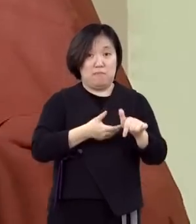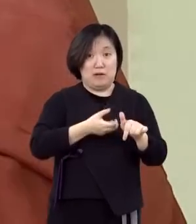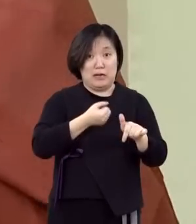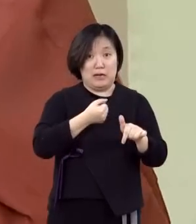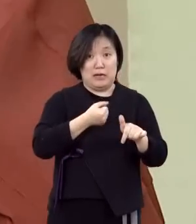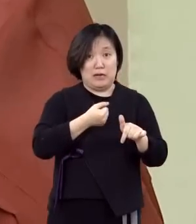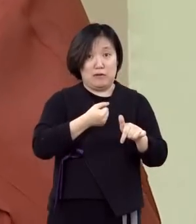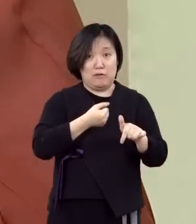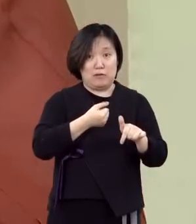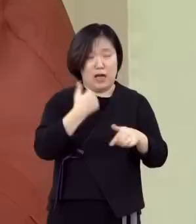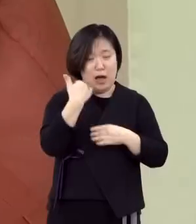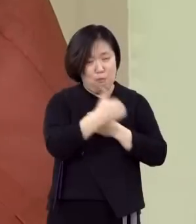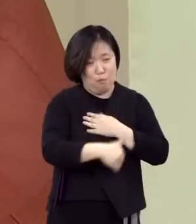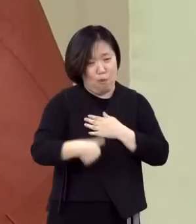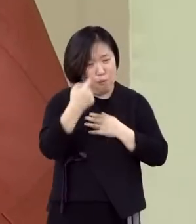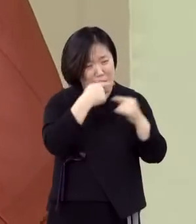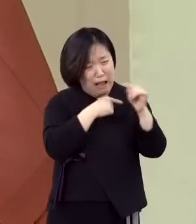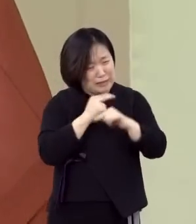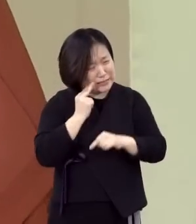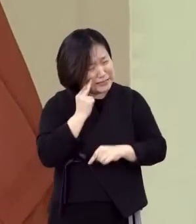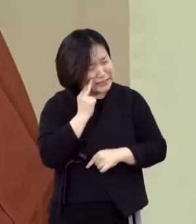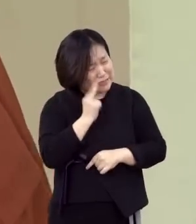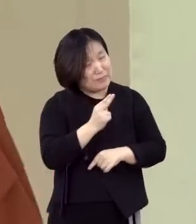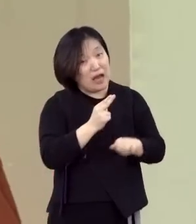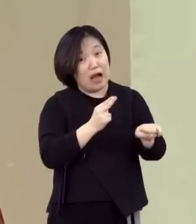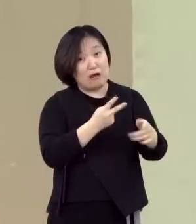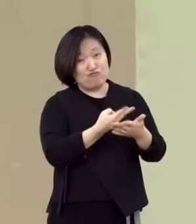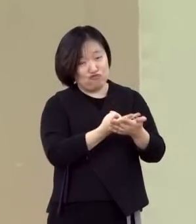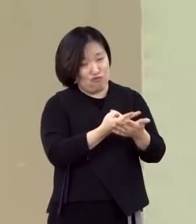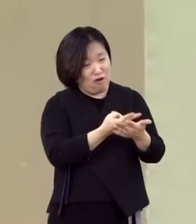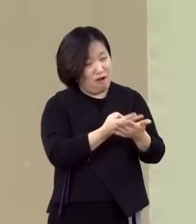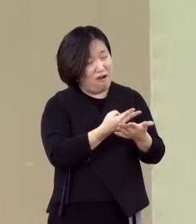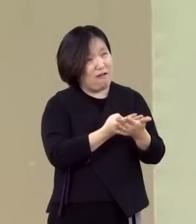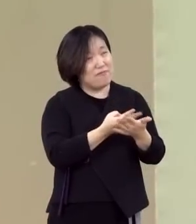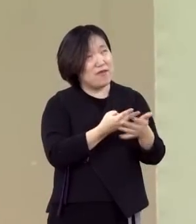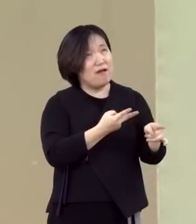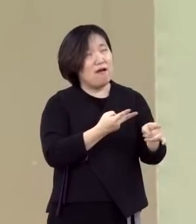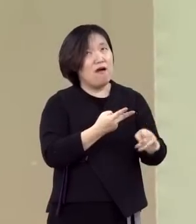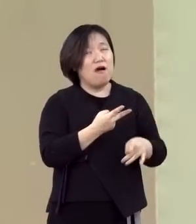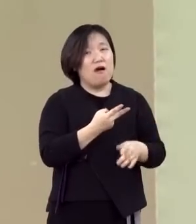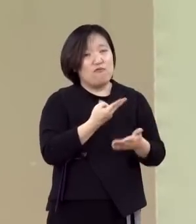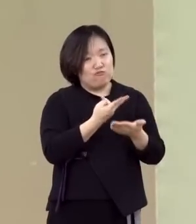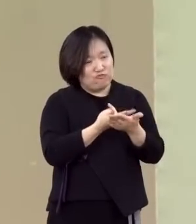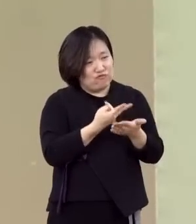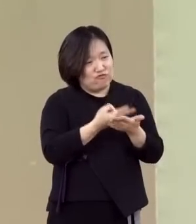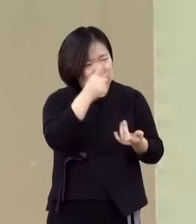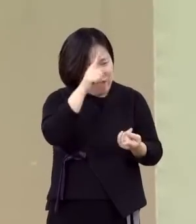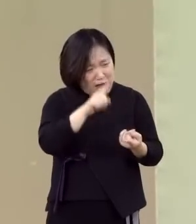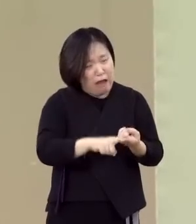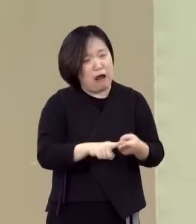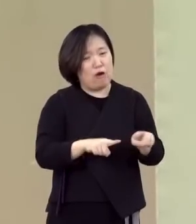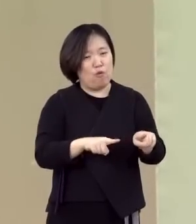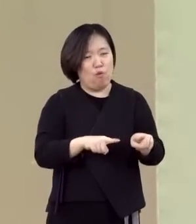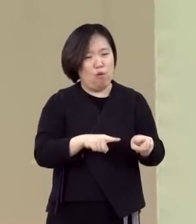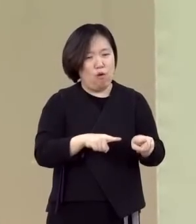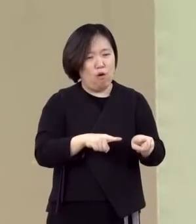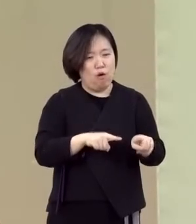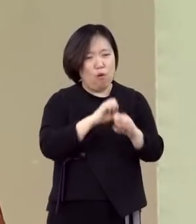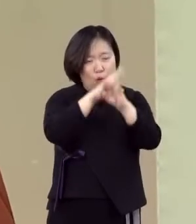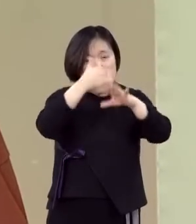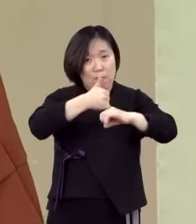그의온몸이완전히망가지고 상처투성이였는데,얼마나간절했을까 !그는오직